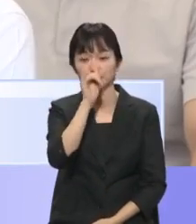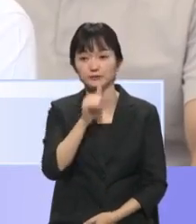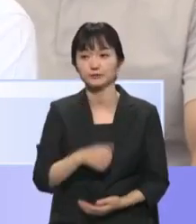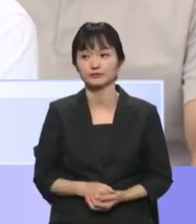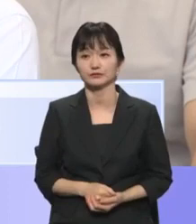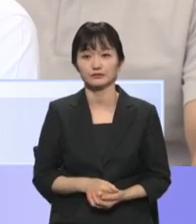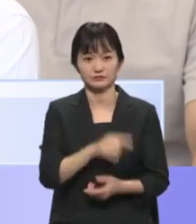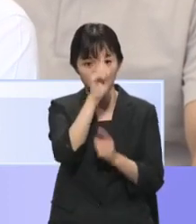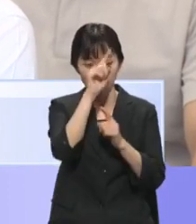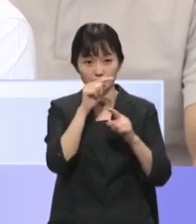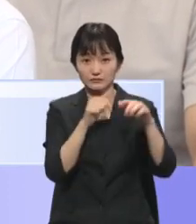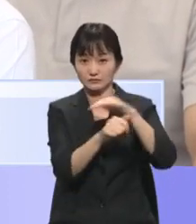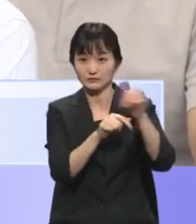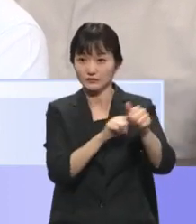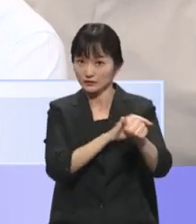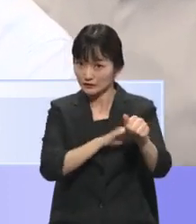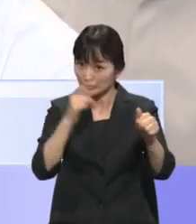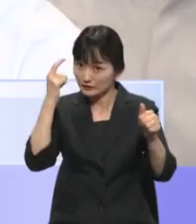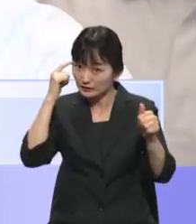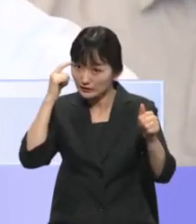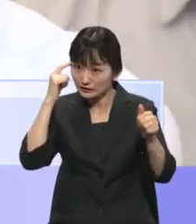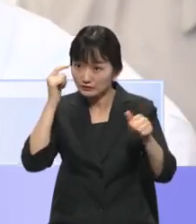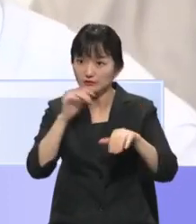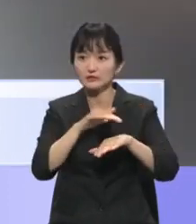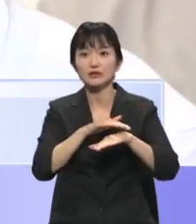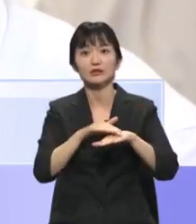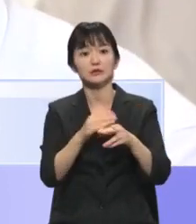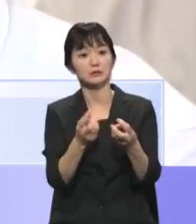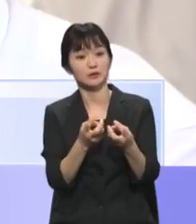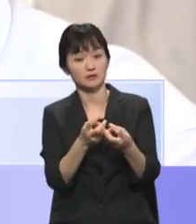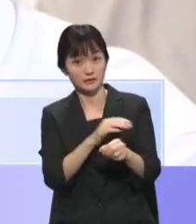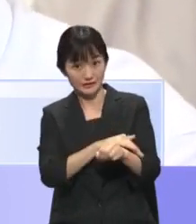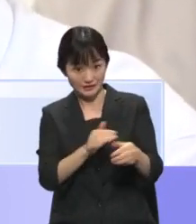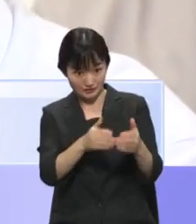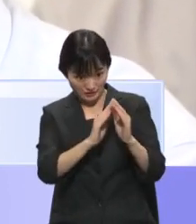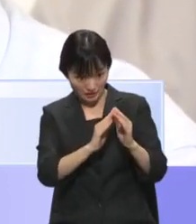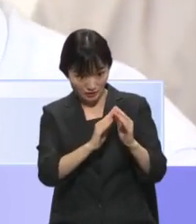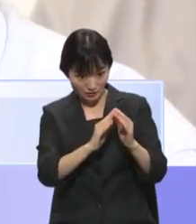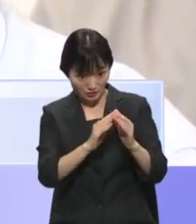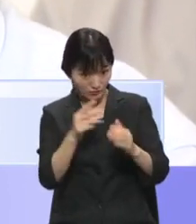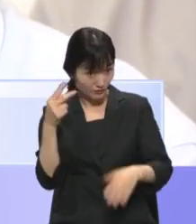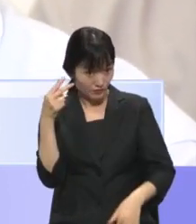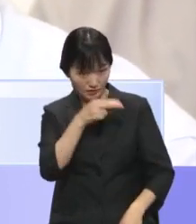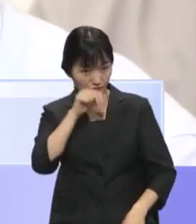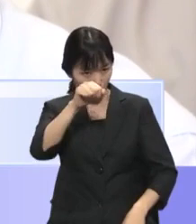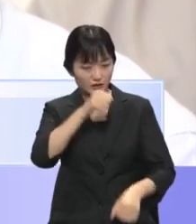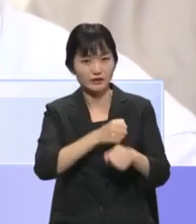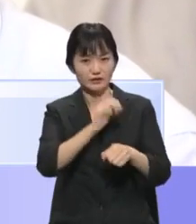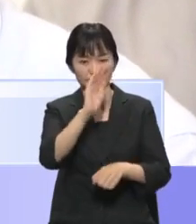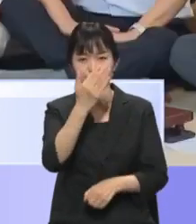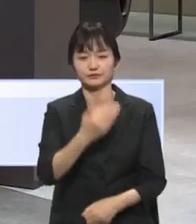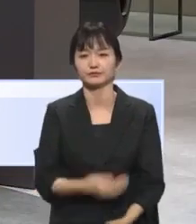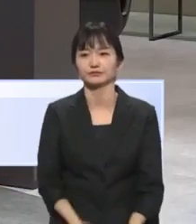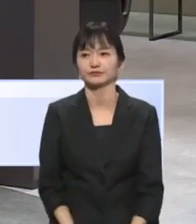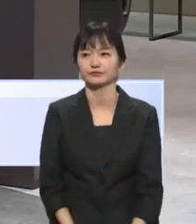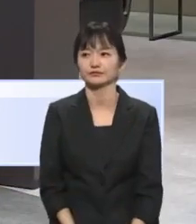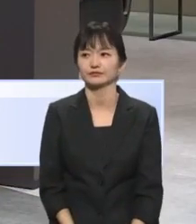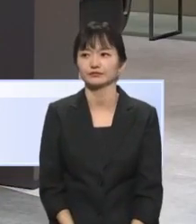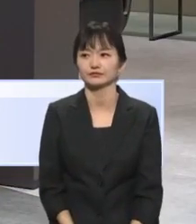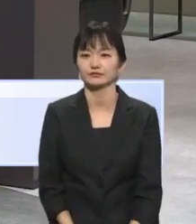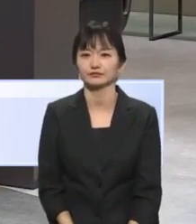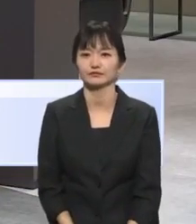잘 생각하셔야 됩니다 출구전략 반드시 세워놓고 들어오셨어야 한다이 말씀 꼭 드립니다 어떻게